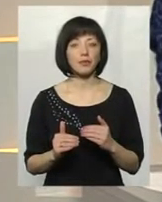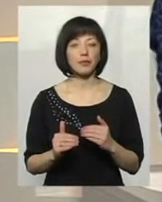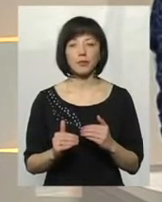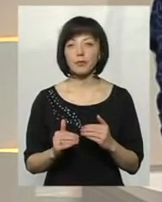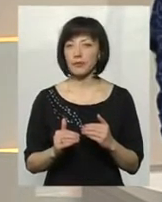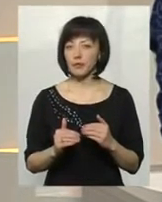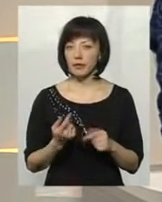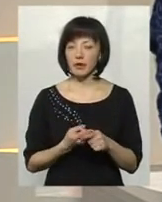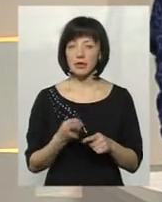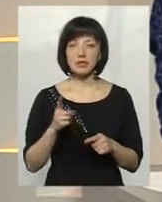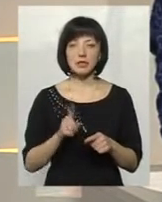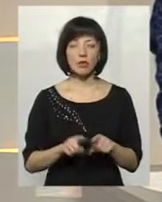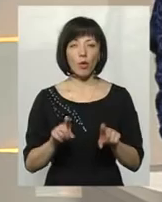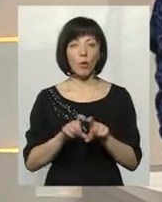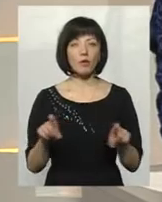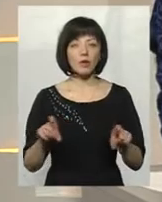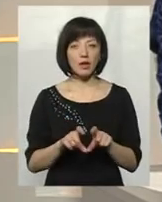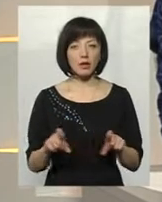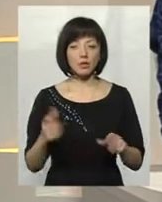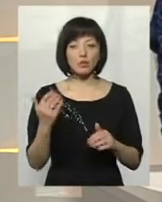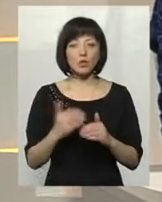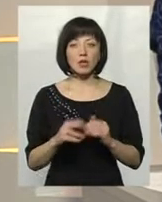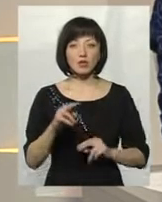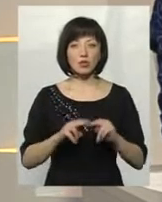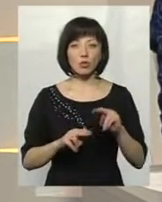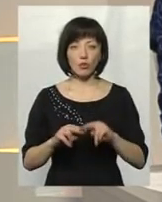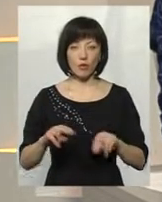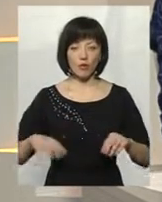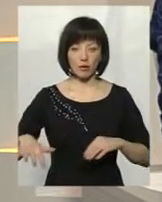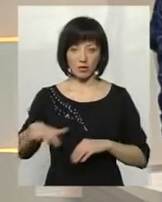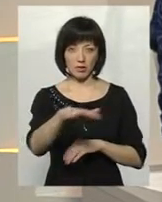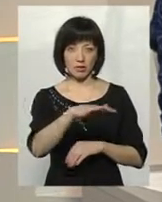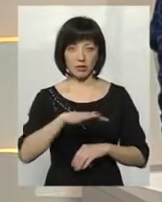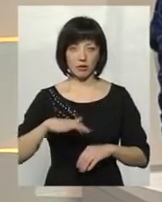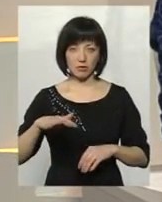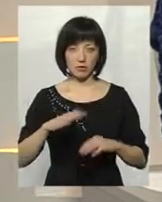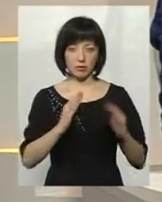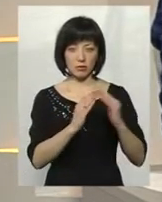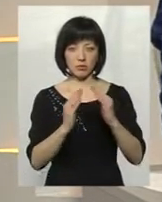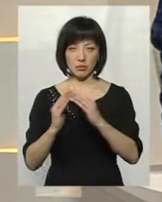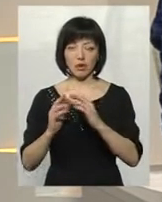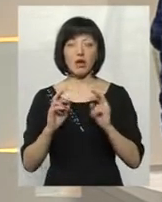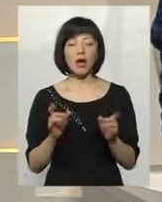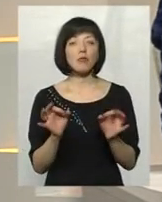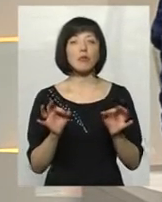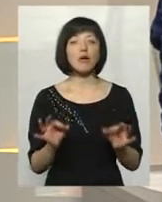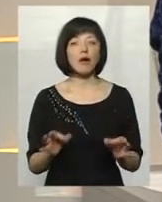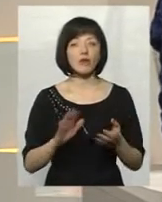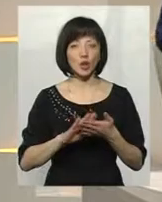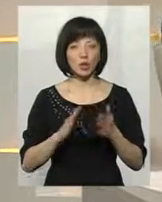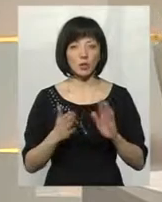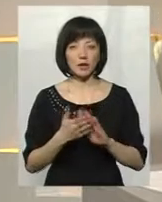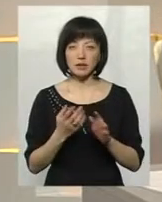для цих об'єктів в уже збудованих житлових масивах? Як правильно домовлятися? Це вже треба домовлятися